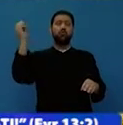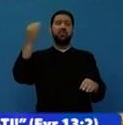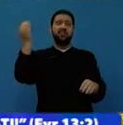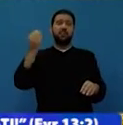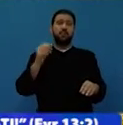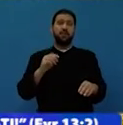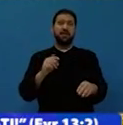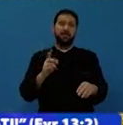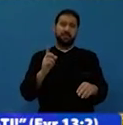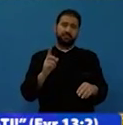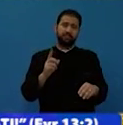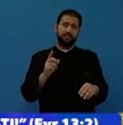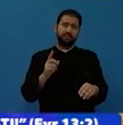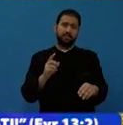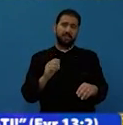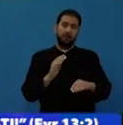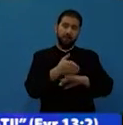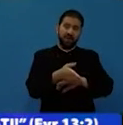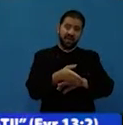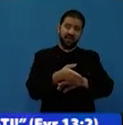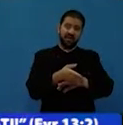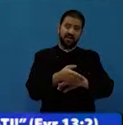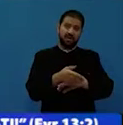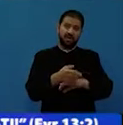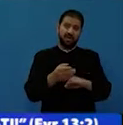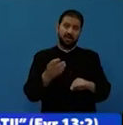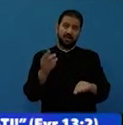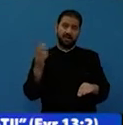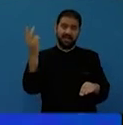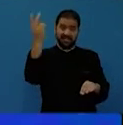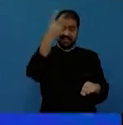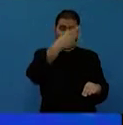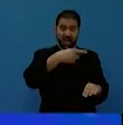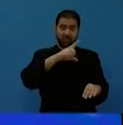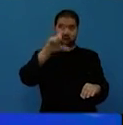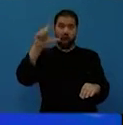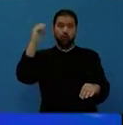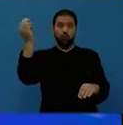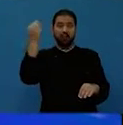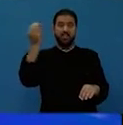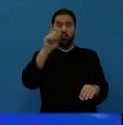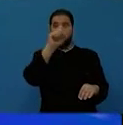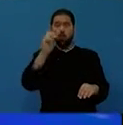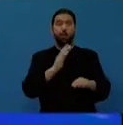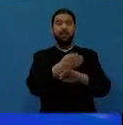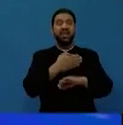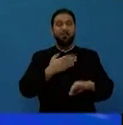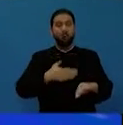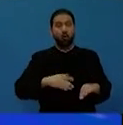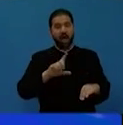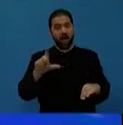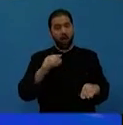pentru că Dumnezeu nu a vrut și nu vrea niciodată ca oamenii să suporte